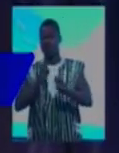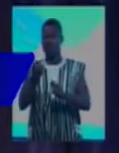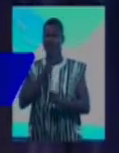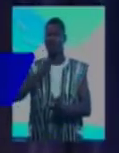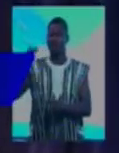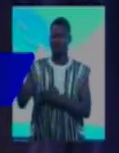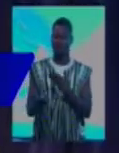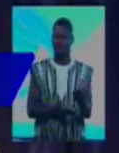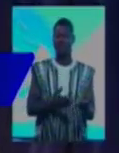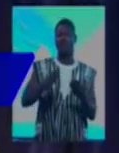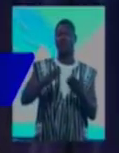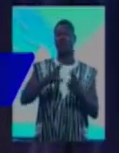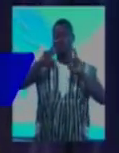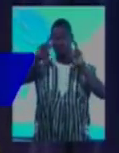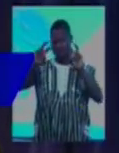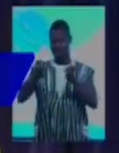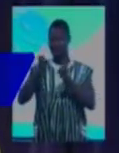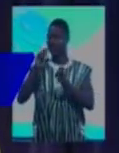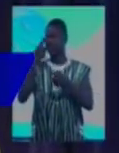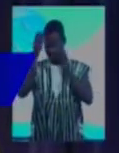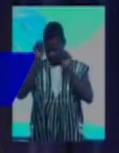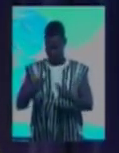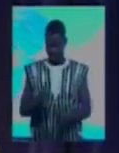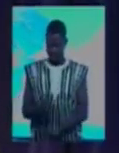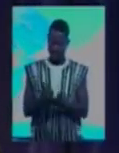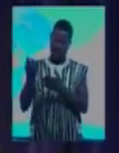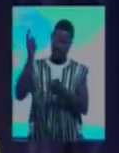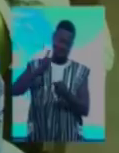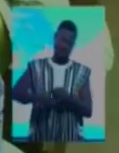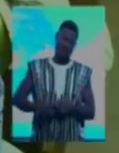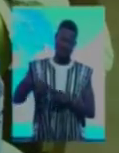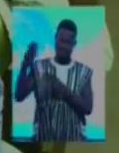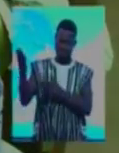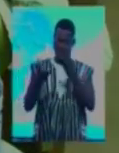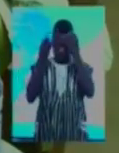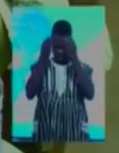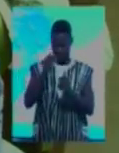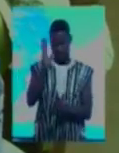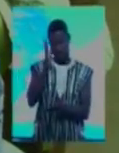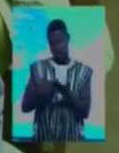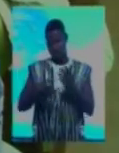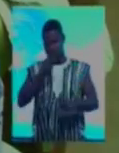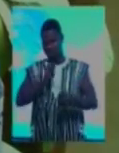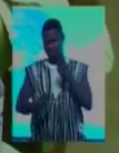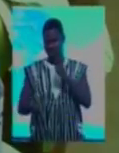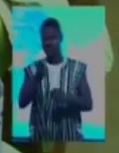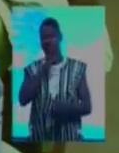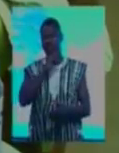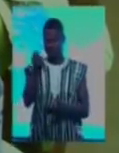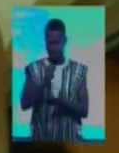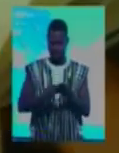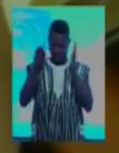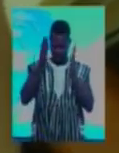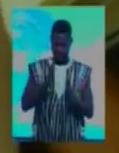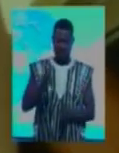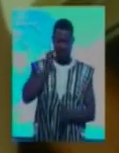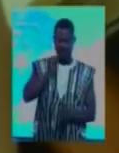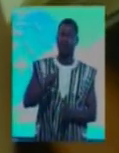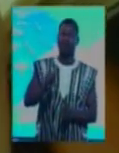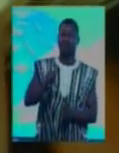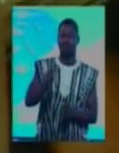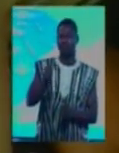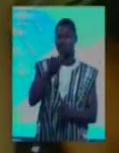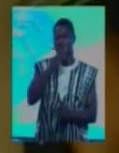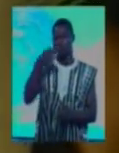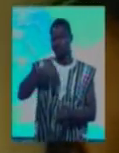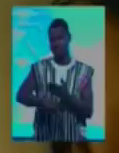thématiques qui peuvent aider à résoudre certains problèmes. Ces auteurs, femmes dans la morphologie,